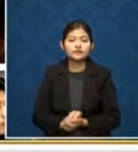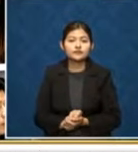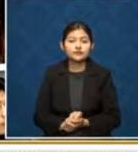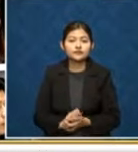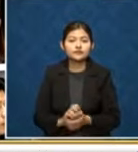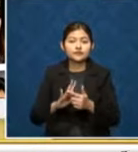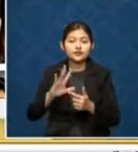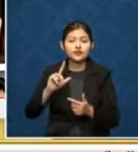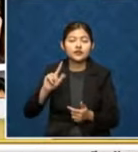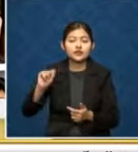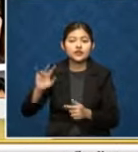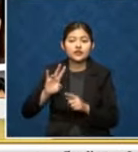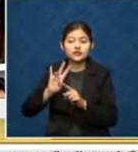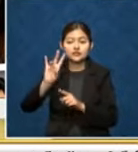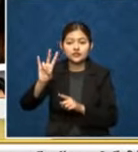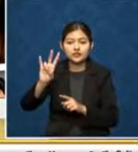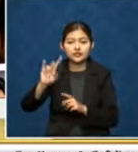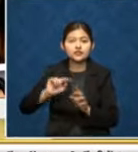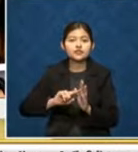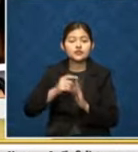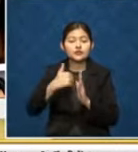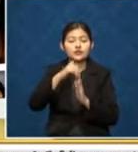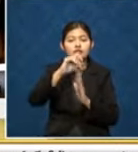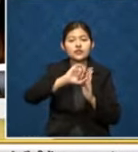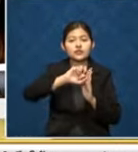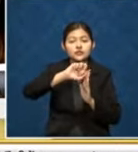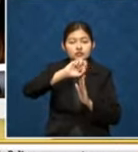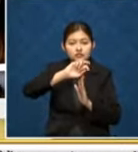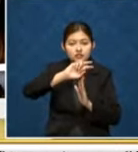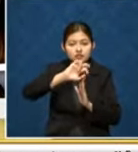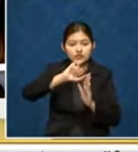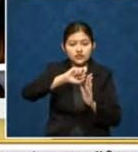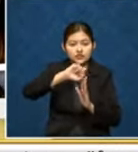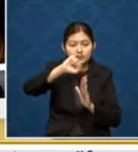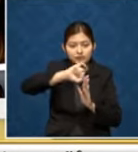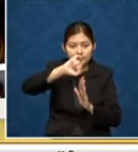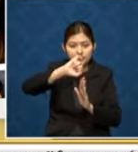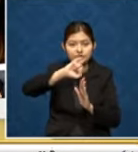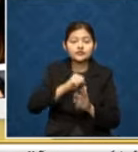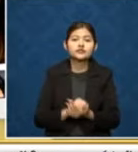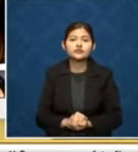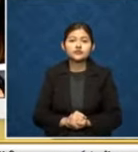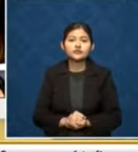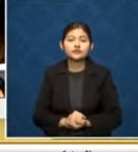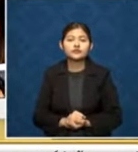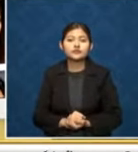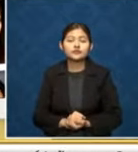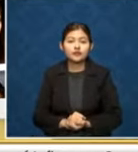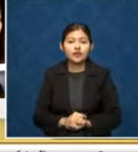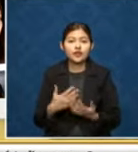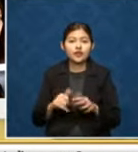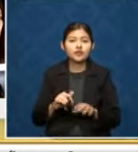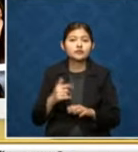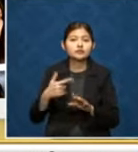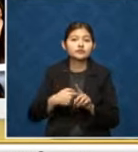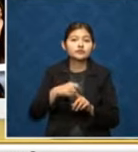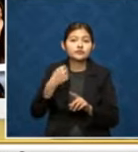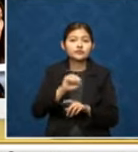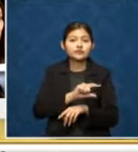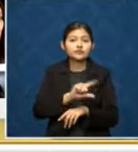7จังหวัดเชียงใหม่พรรคก้าวไกลประกอบด้วยอำเภอฝางอำเภอแม่อายจังหวัดเชียงใหม่เมื่อวันที่21ตุลาคมที่ผ่าน